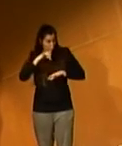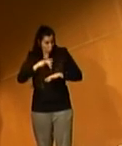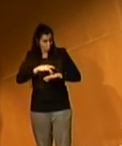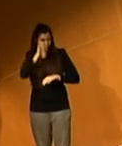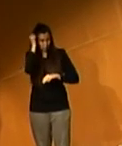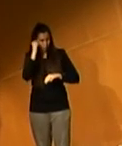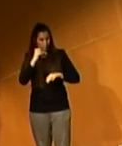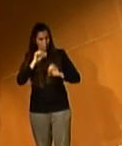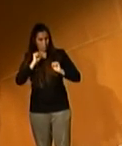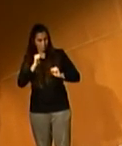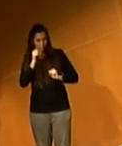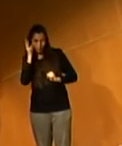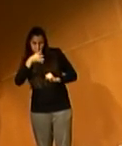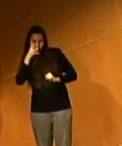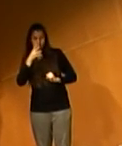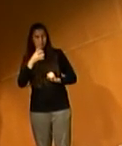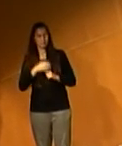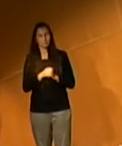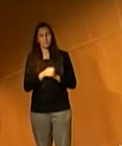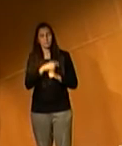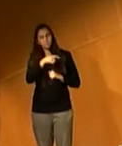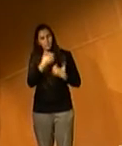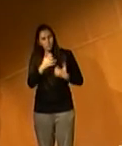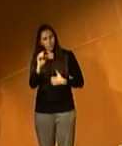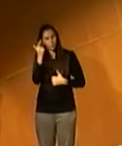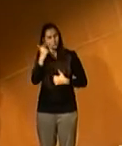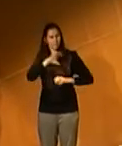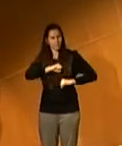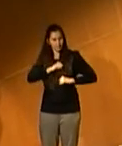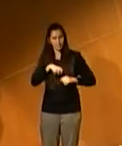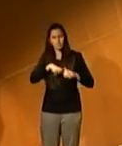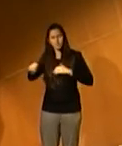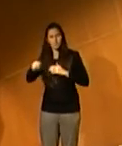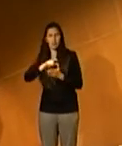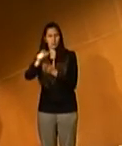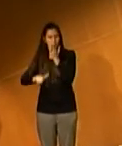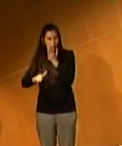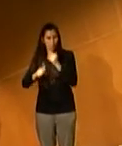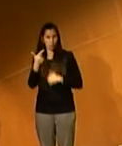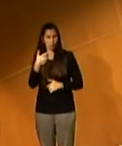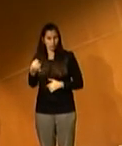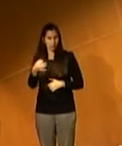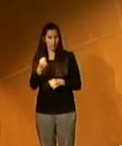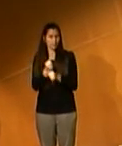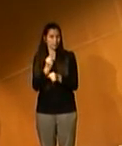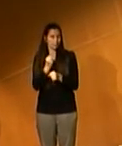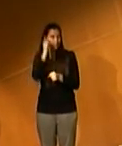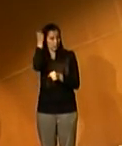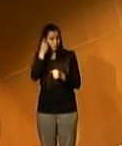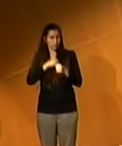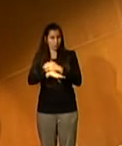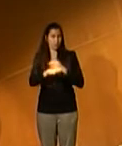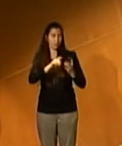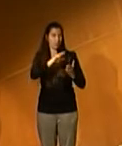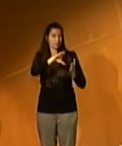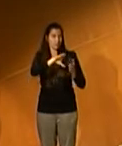souhaité une autre immersion plus axée dans la restauration. Elle a effectué un stage de 2 semaines dans une cafétéria. Le bilan de stage a